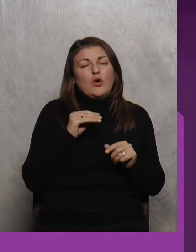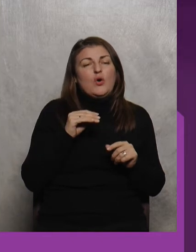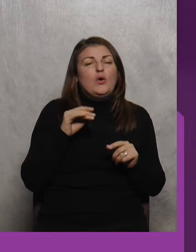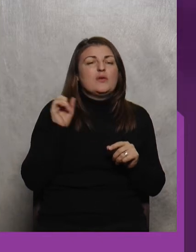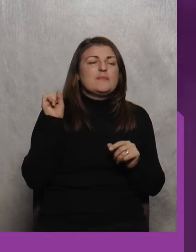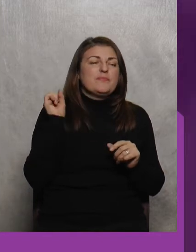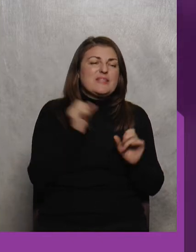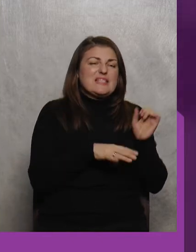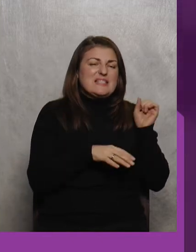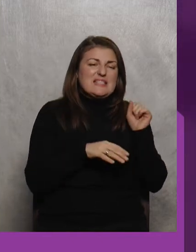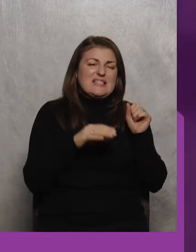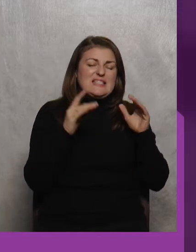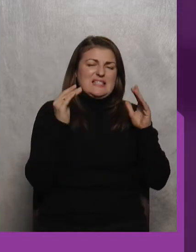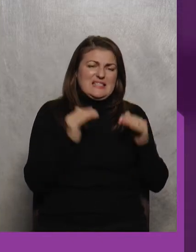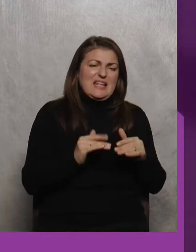скидав перед